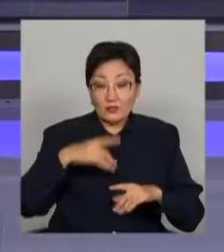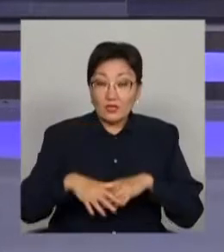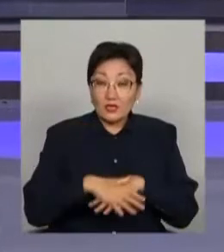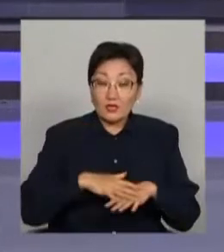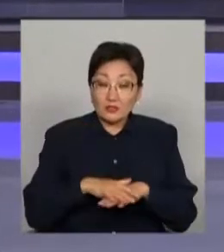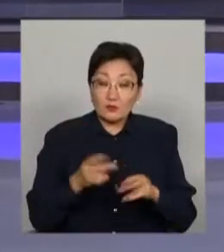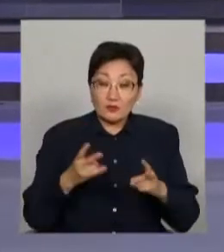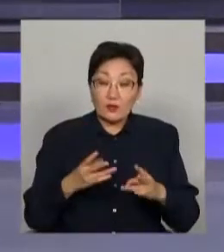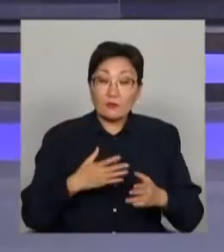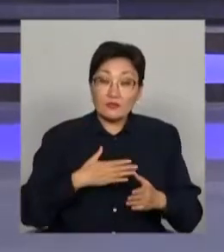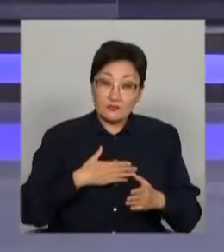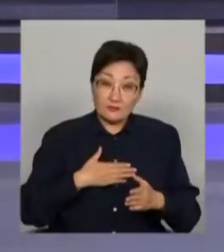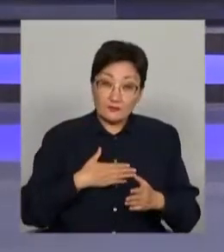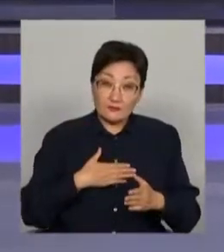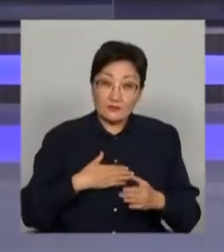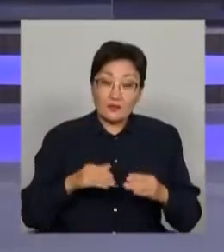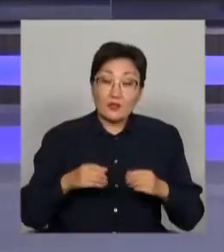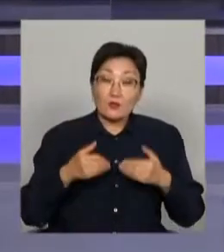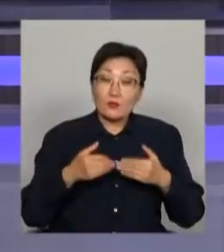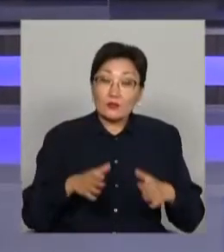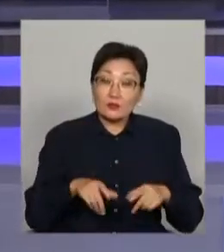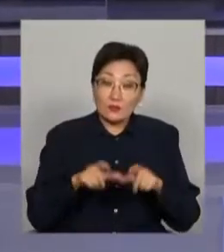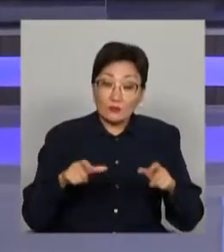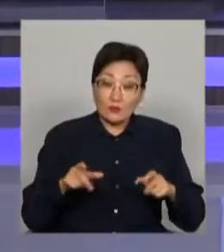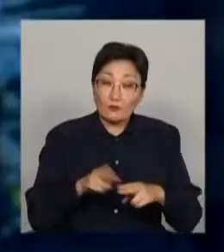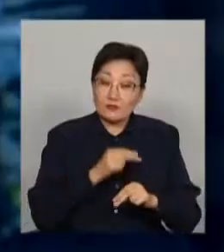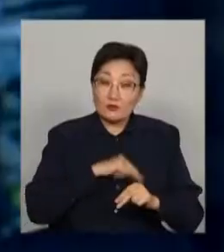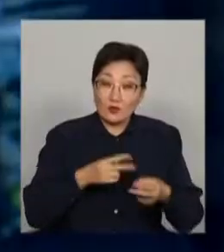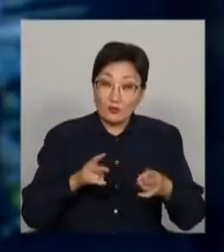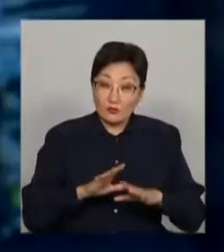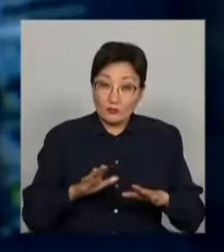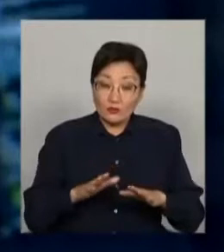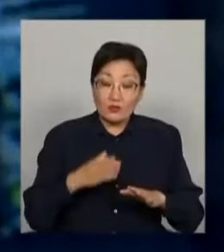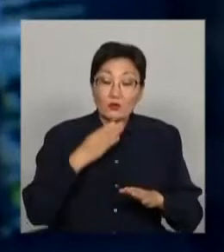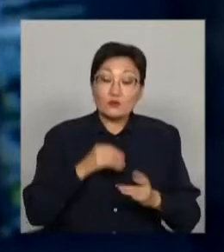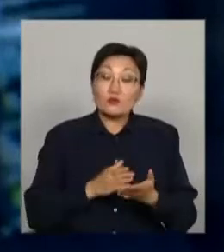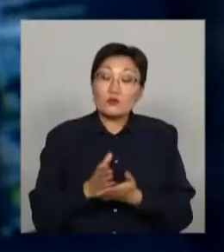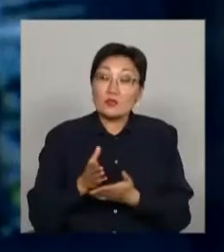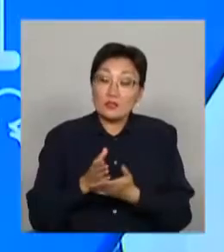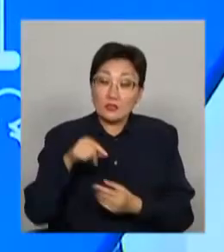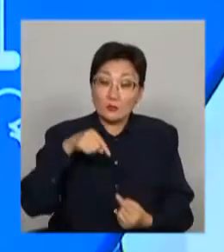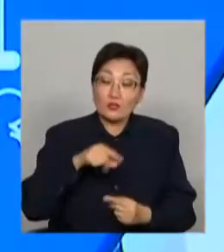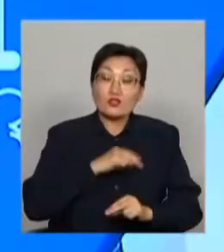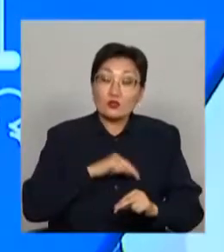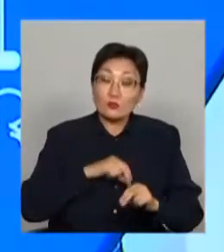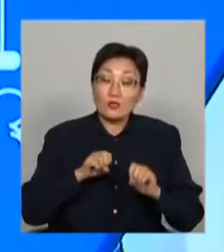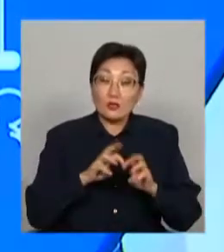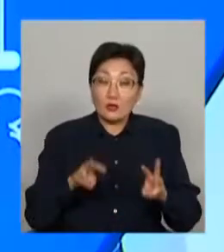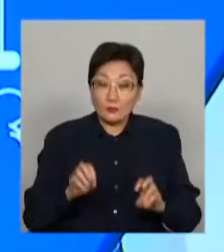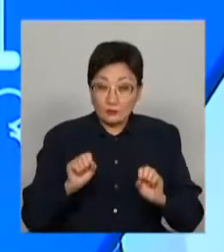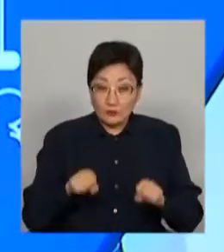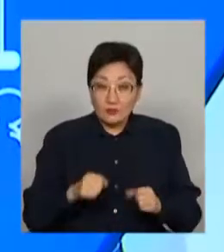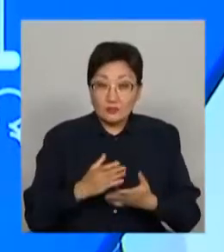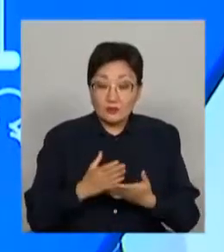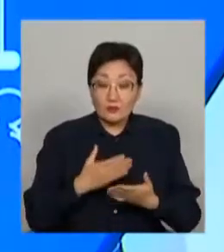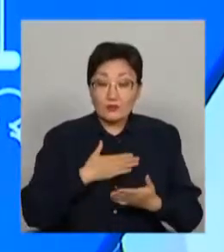болғандықтан біздің талапкерлер жұмыссыз қалмайды. Яғни өз салалары бойынша жұмыспен қамтамасыз етілуде.